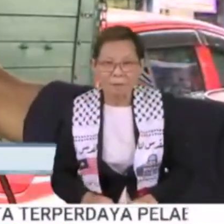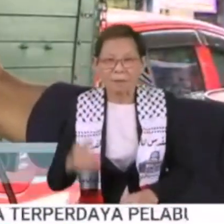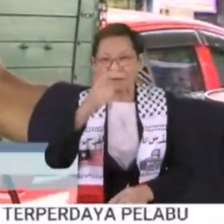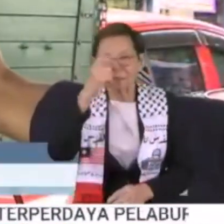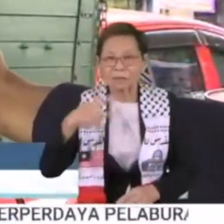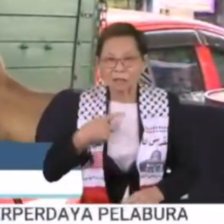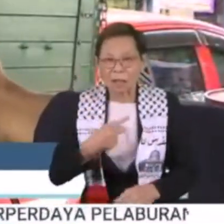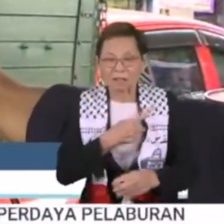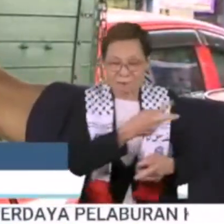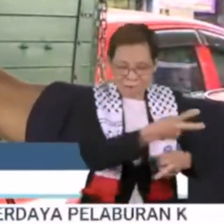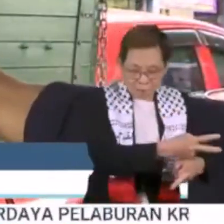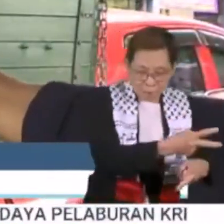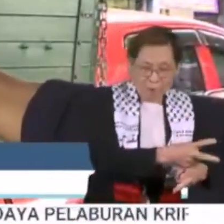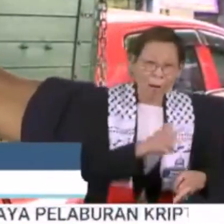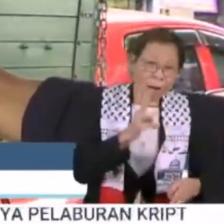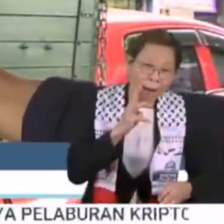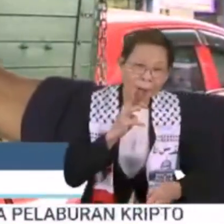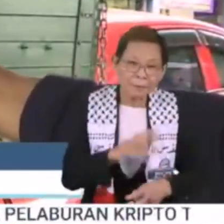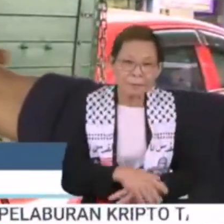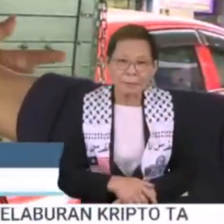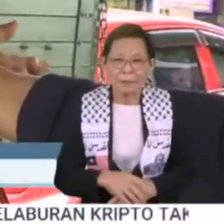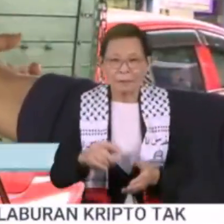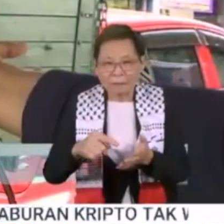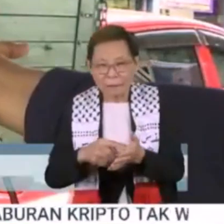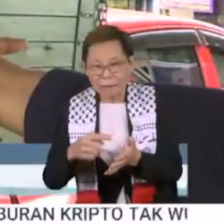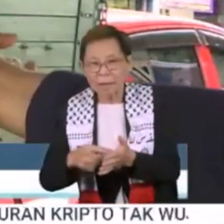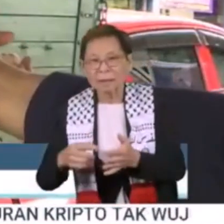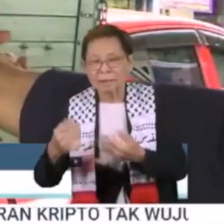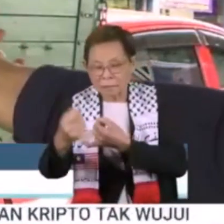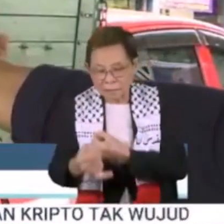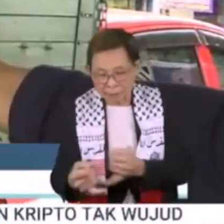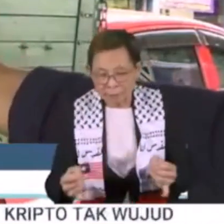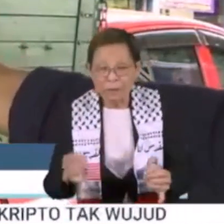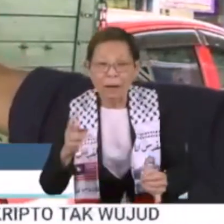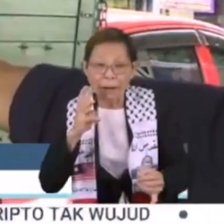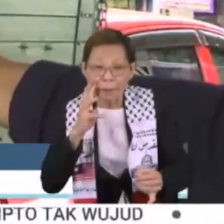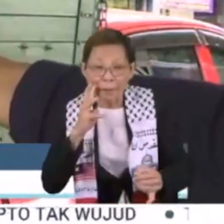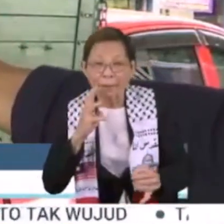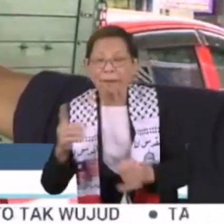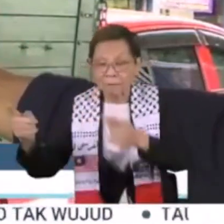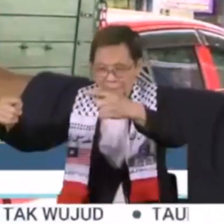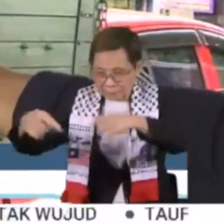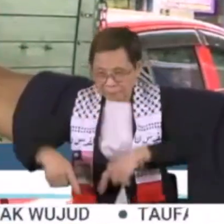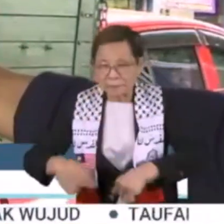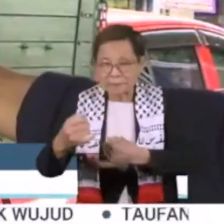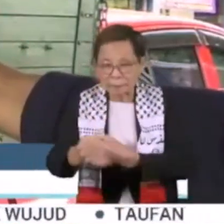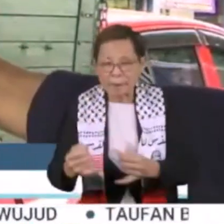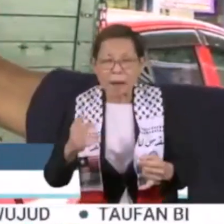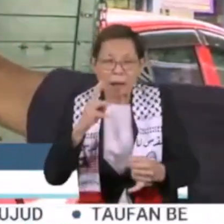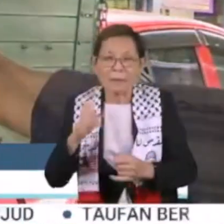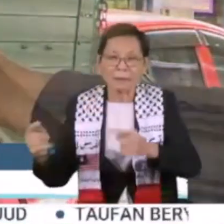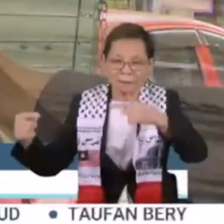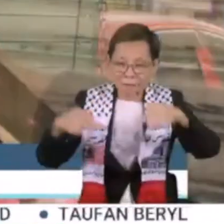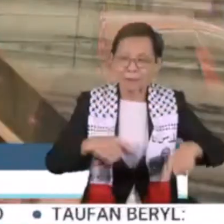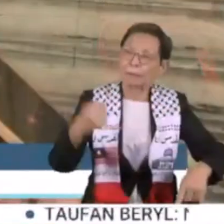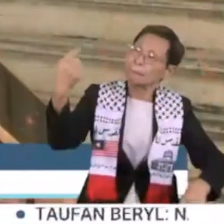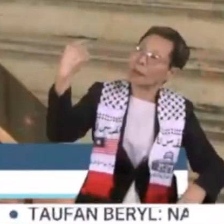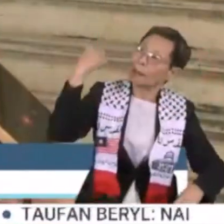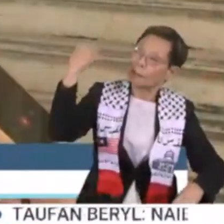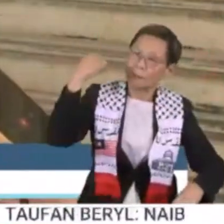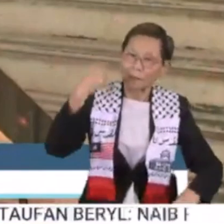kita orang pun dah sepi air. Kadang-kadang ada jabatan air kan. Ada orang akan datang sini. Pusing kat sini, kat belakang